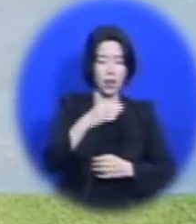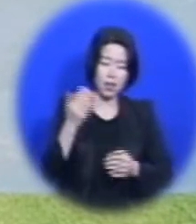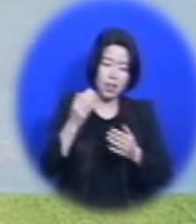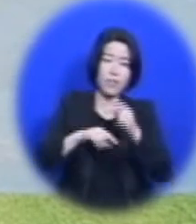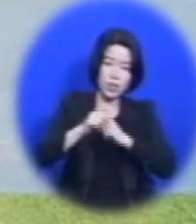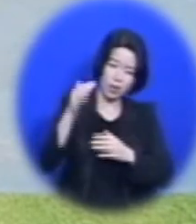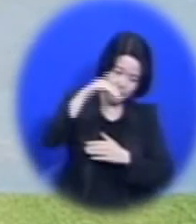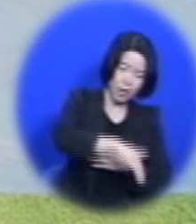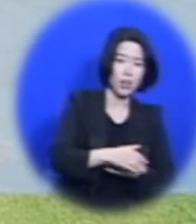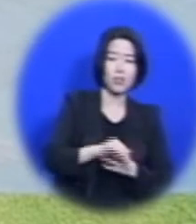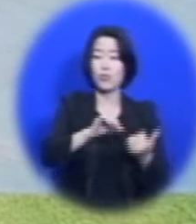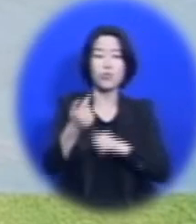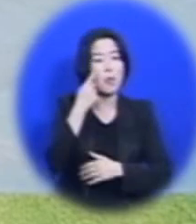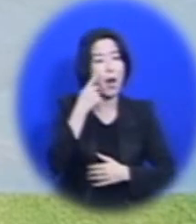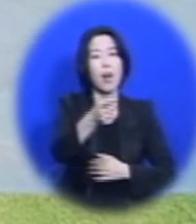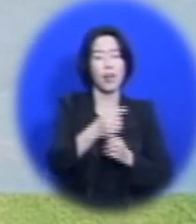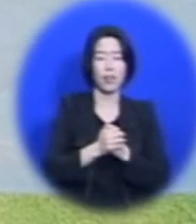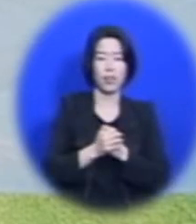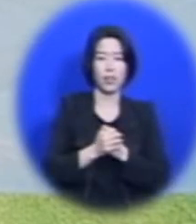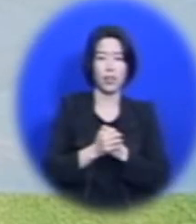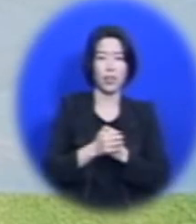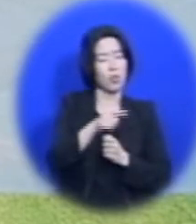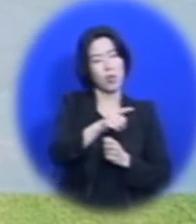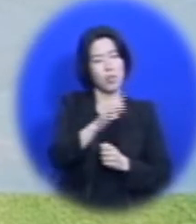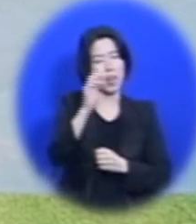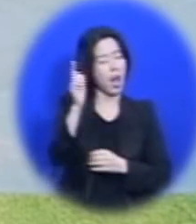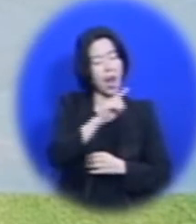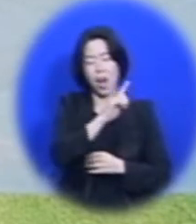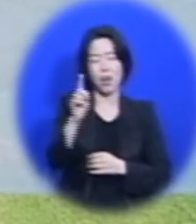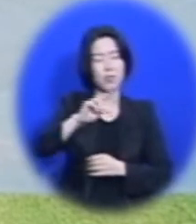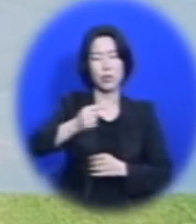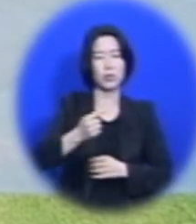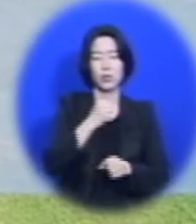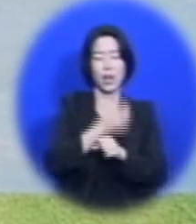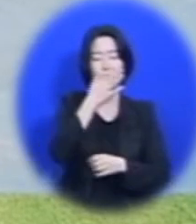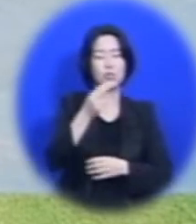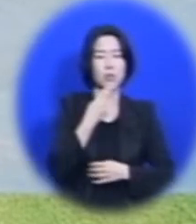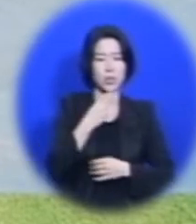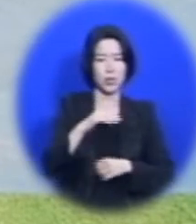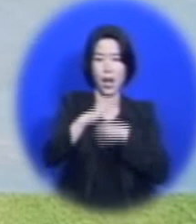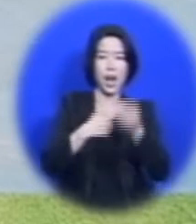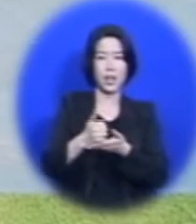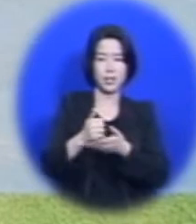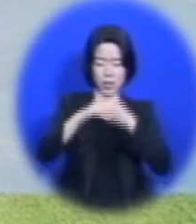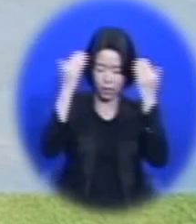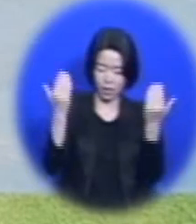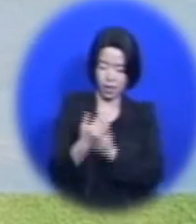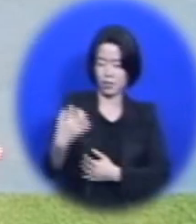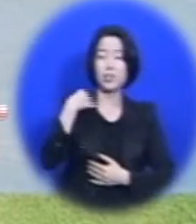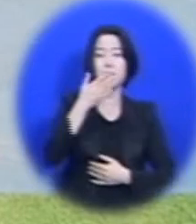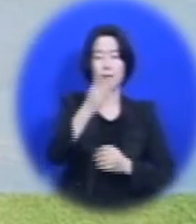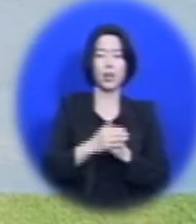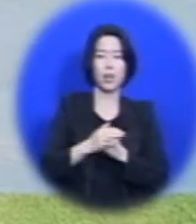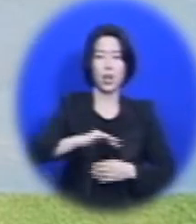아주 죽여봐, 우리 아들. 넌 아무것도 못해. 하나님이 다 책임지고 있어. 우리 아들